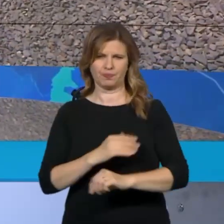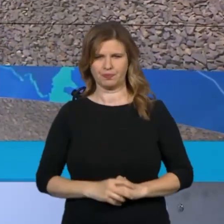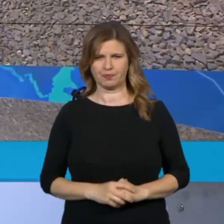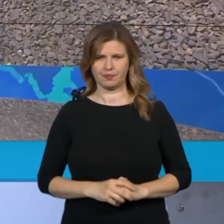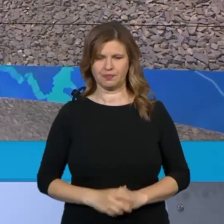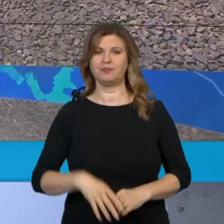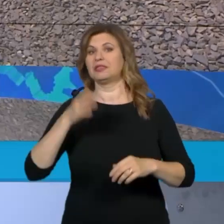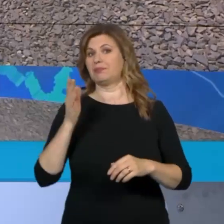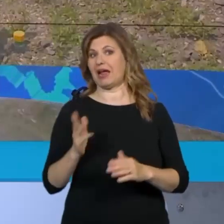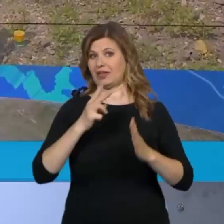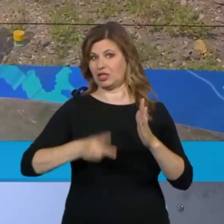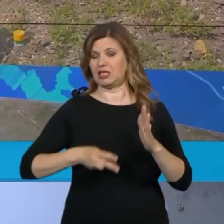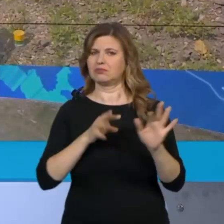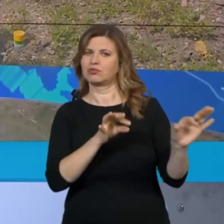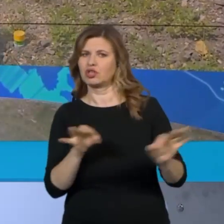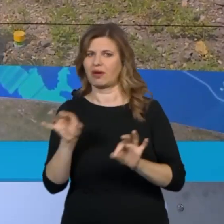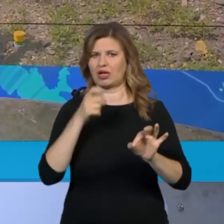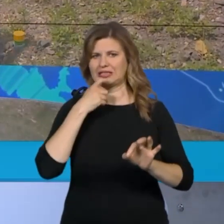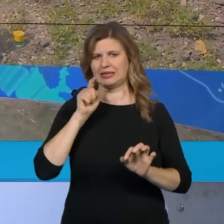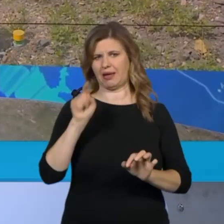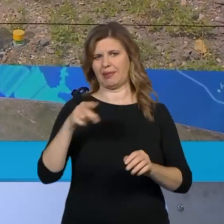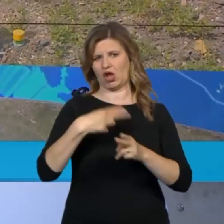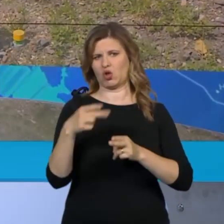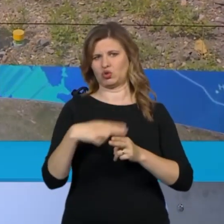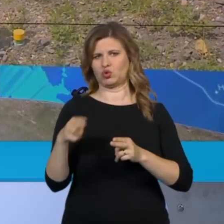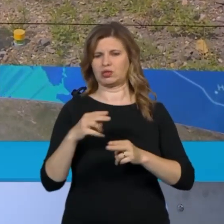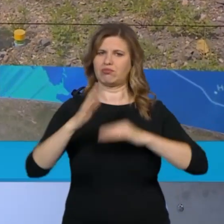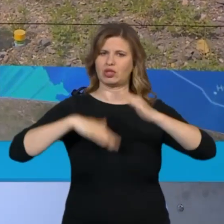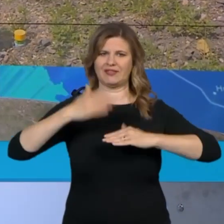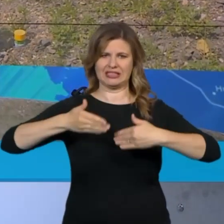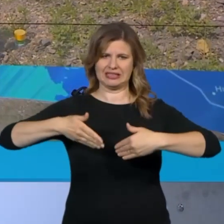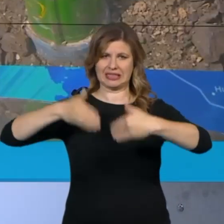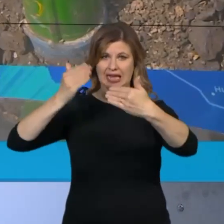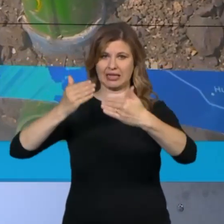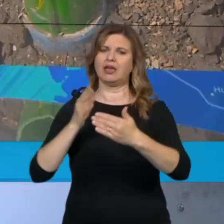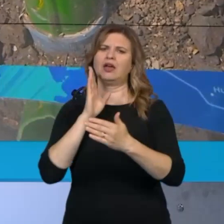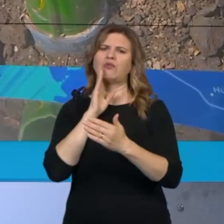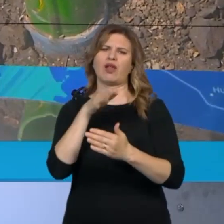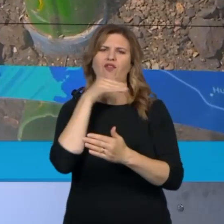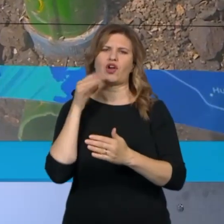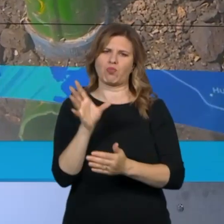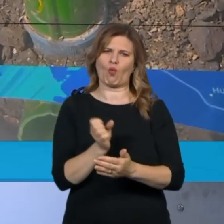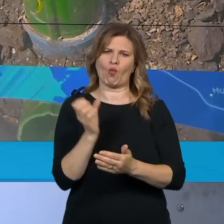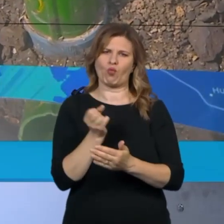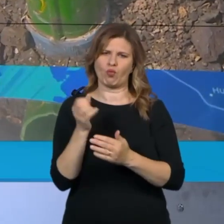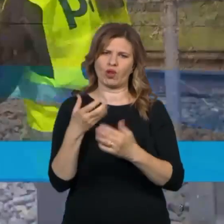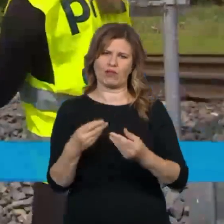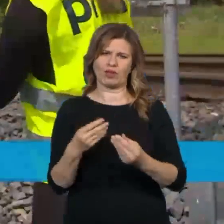menších připravuje velkou rekonstrukci svahu. Vystaví tam opěrnou zeď s trenem, který bude odvádět vodu a